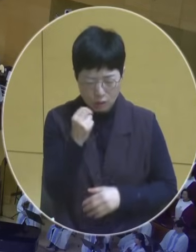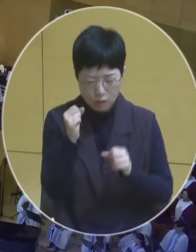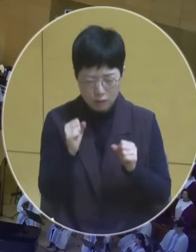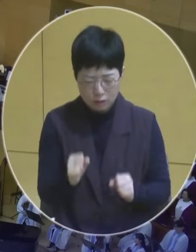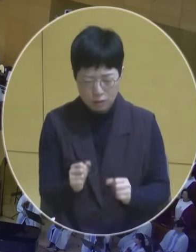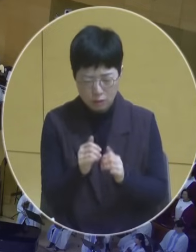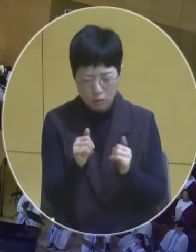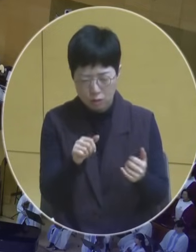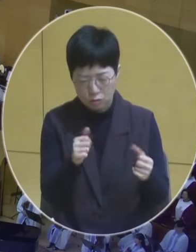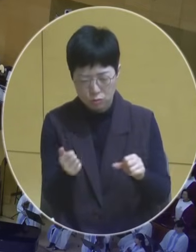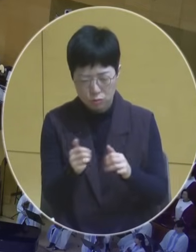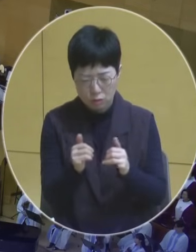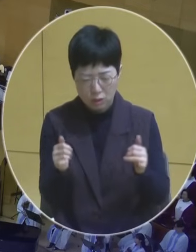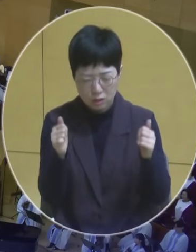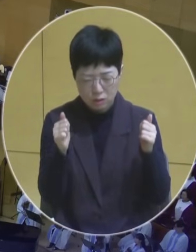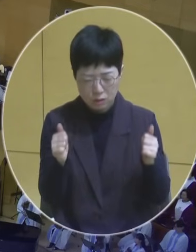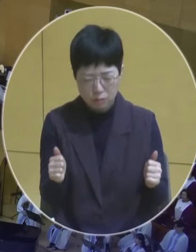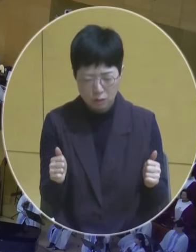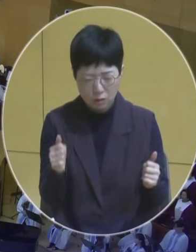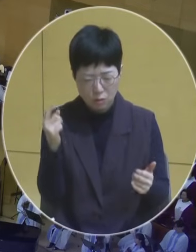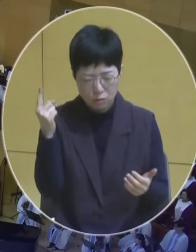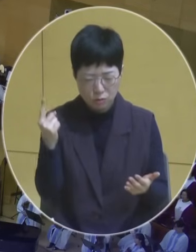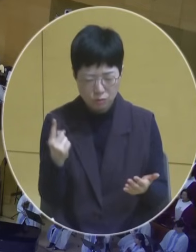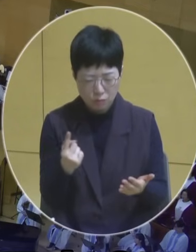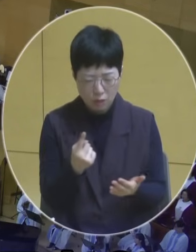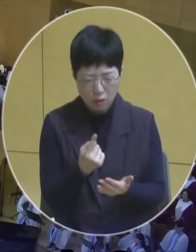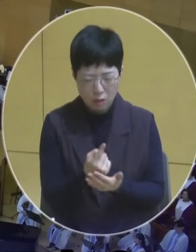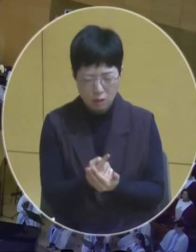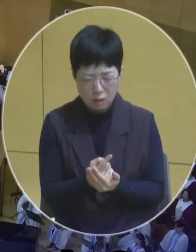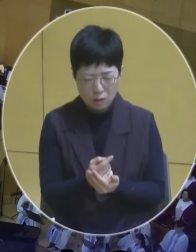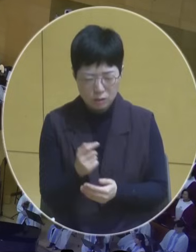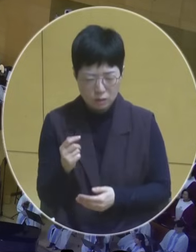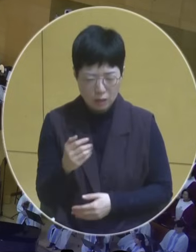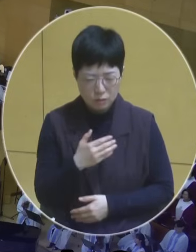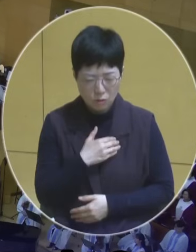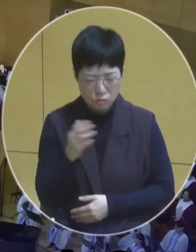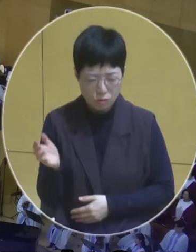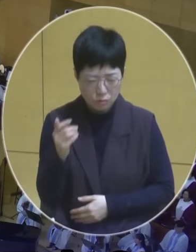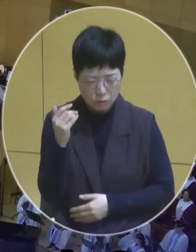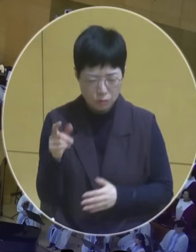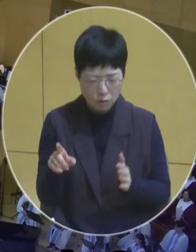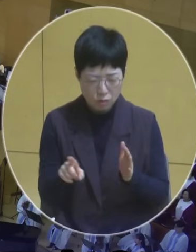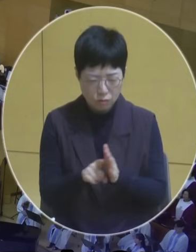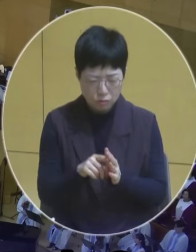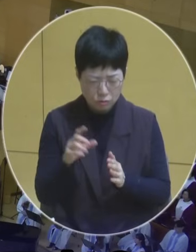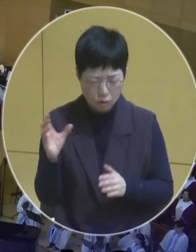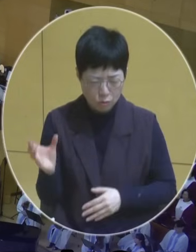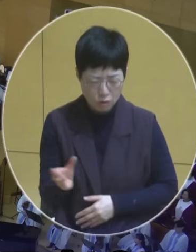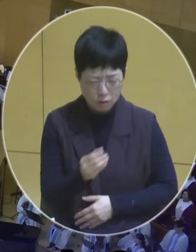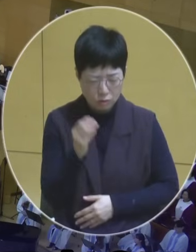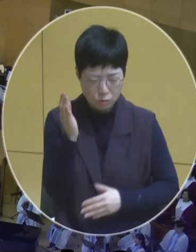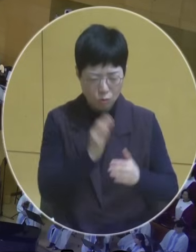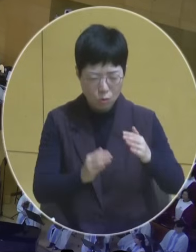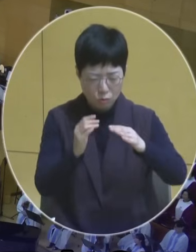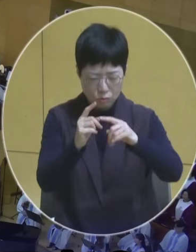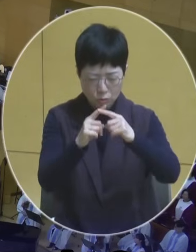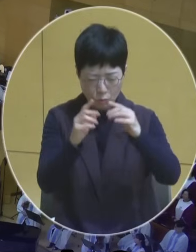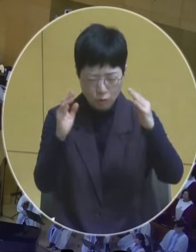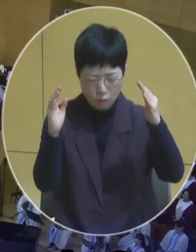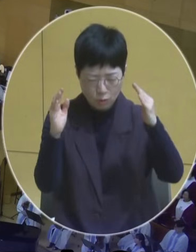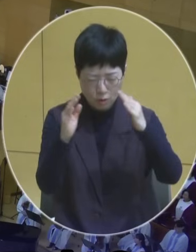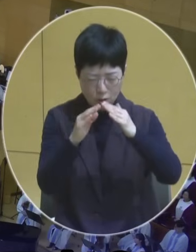거기로부터 살아있는 자와 죽은 자를 심판하러 오십니다. 나는 성령을 믿으며 거룩한